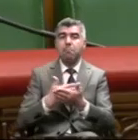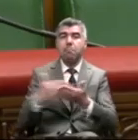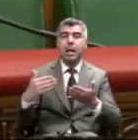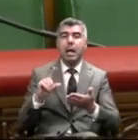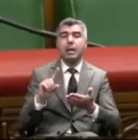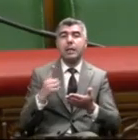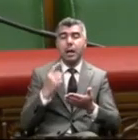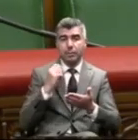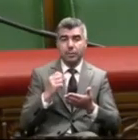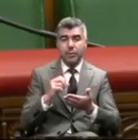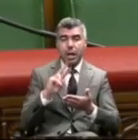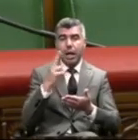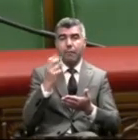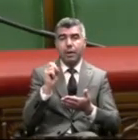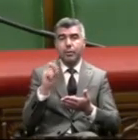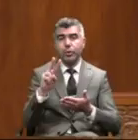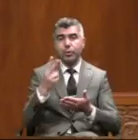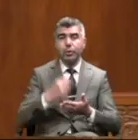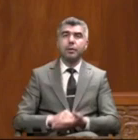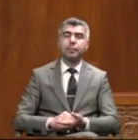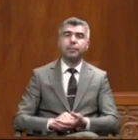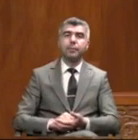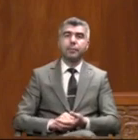سنه 2022 نعم